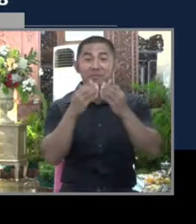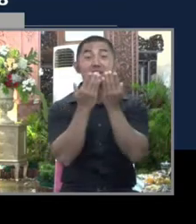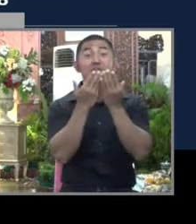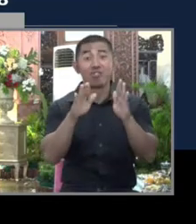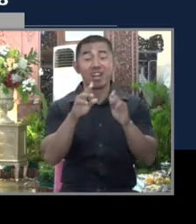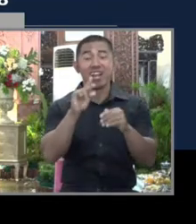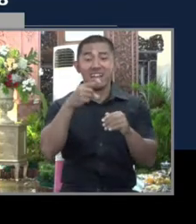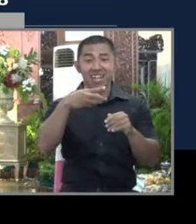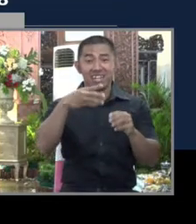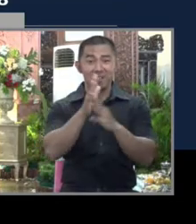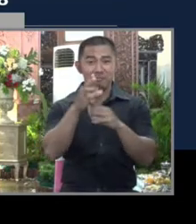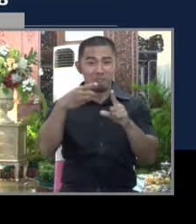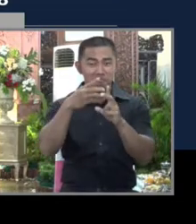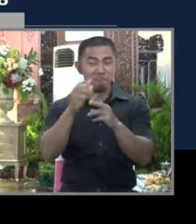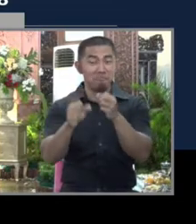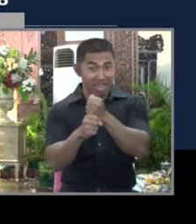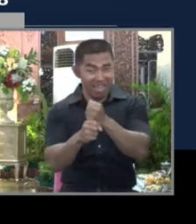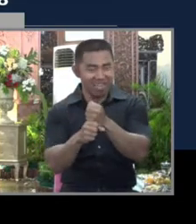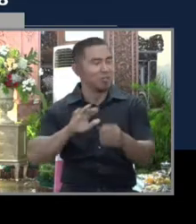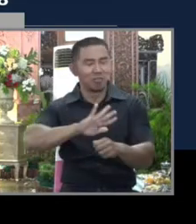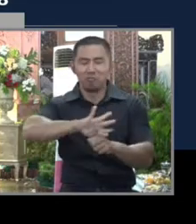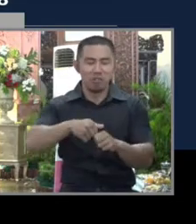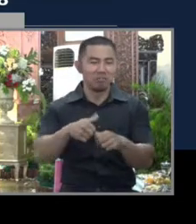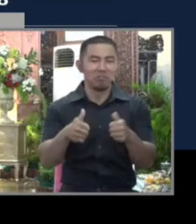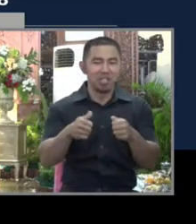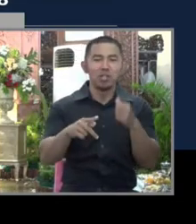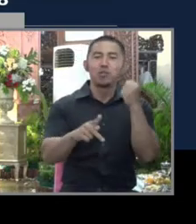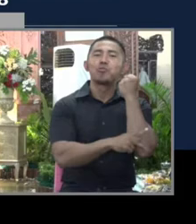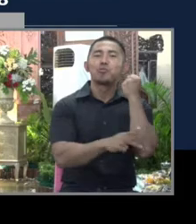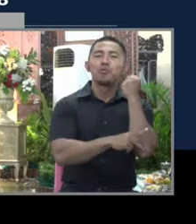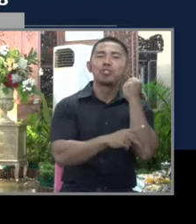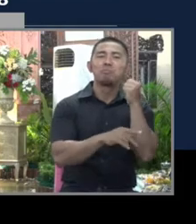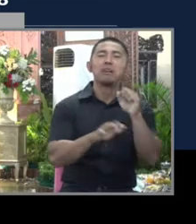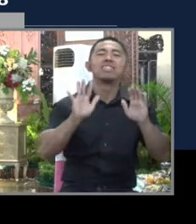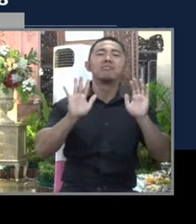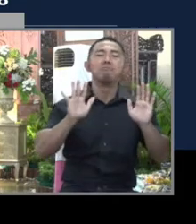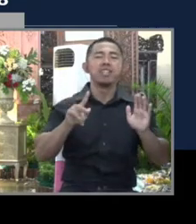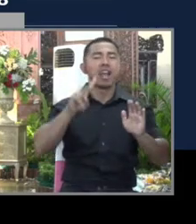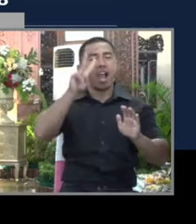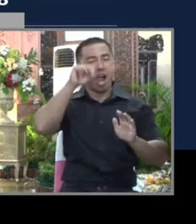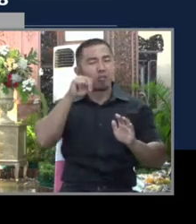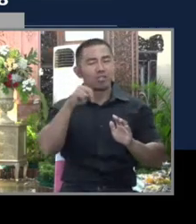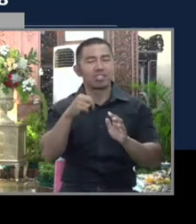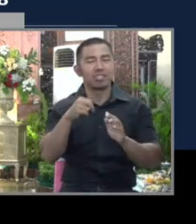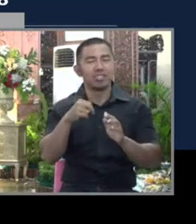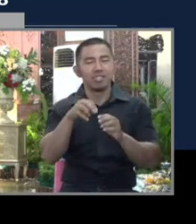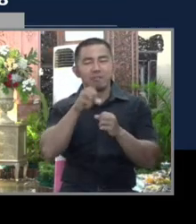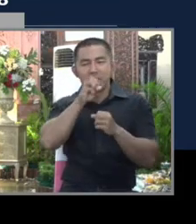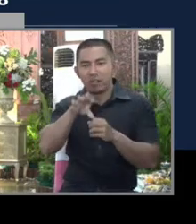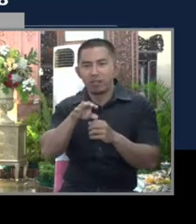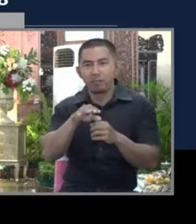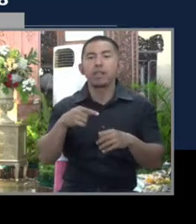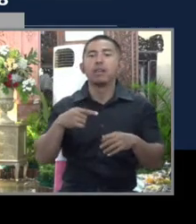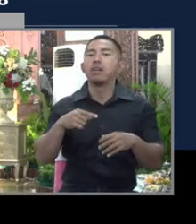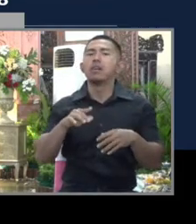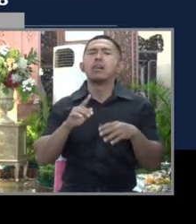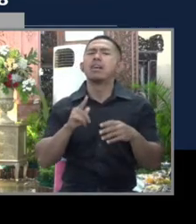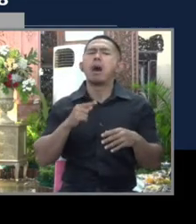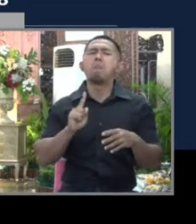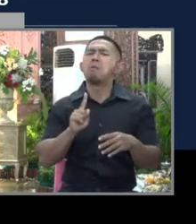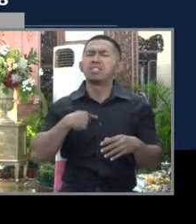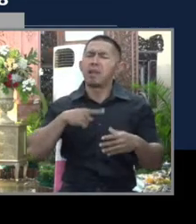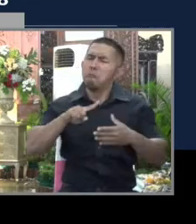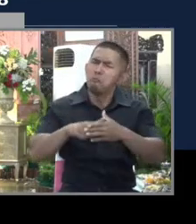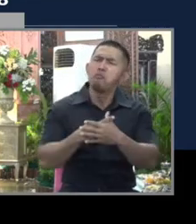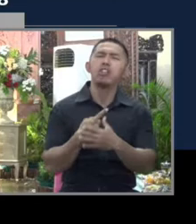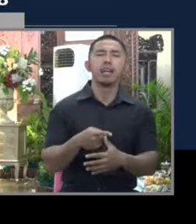Rembang direspon semuanya dan Kudus masih banyak yang belum direspon. Kenapa Bapak Ibu saya mulai dari ini?